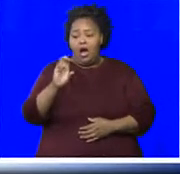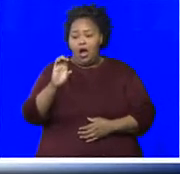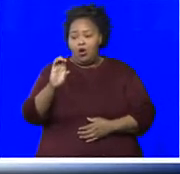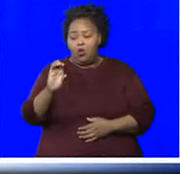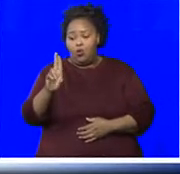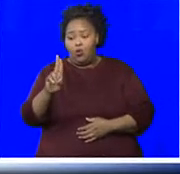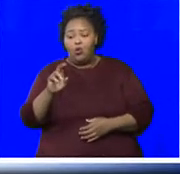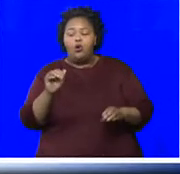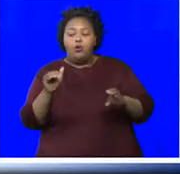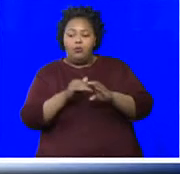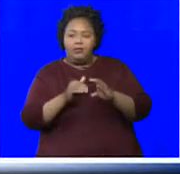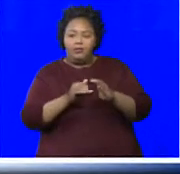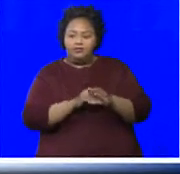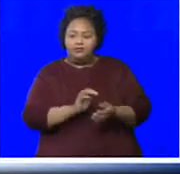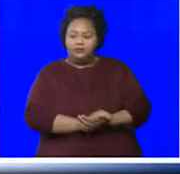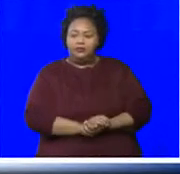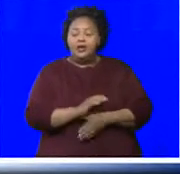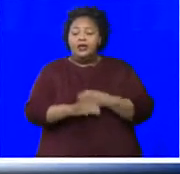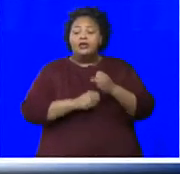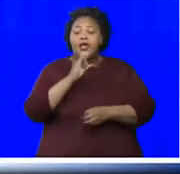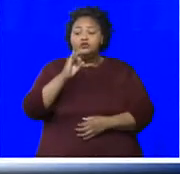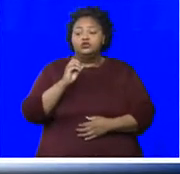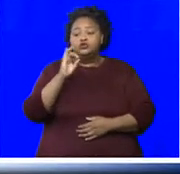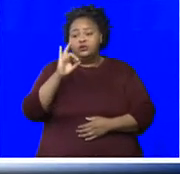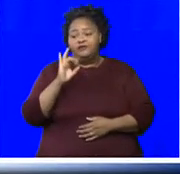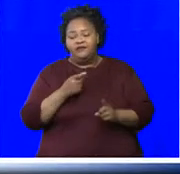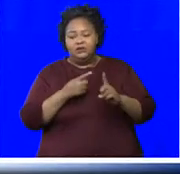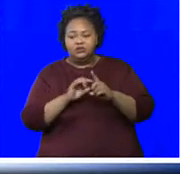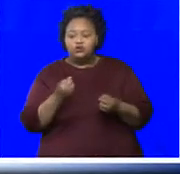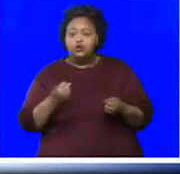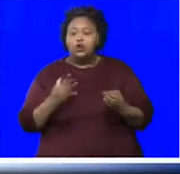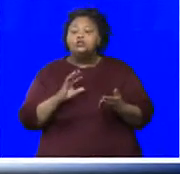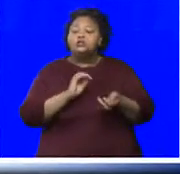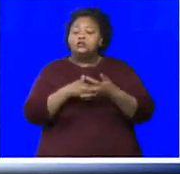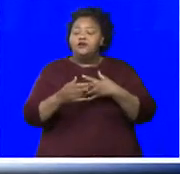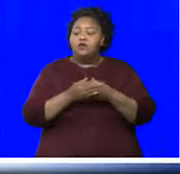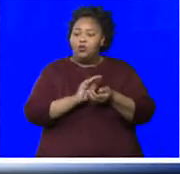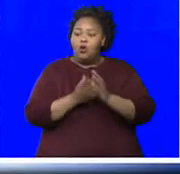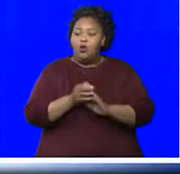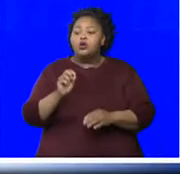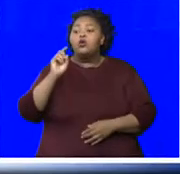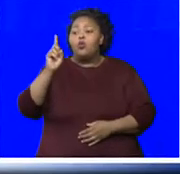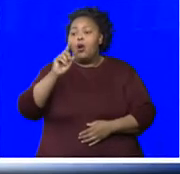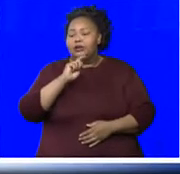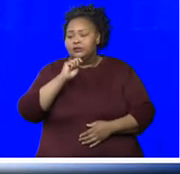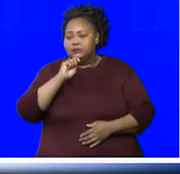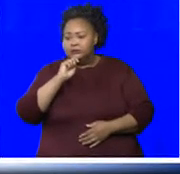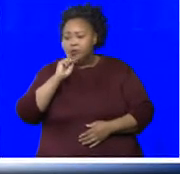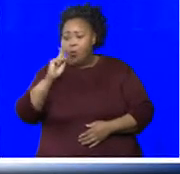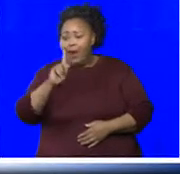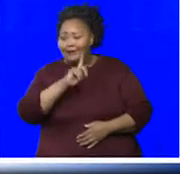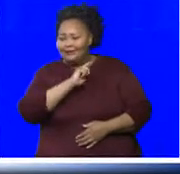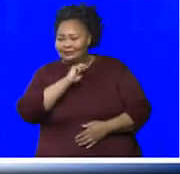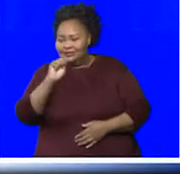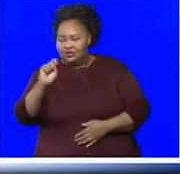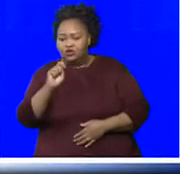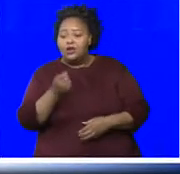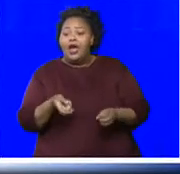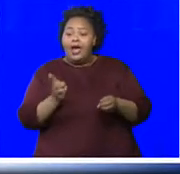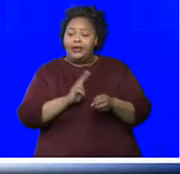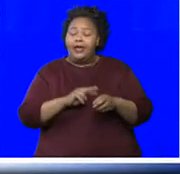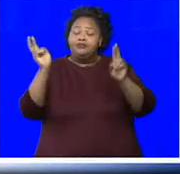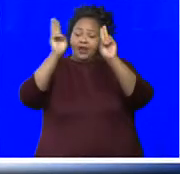lokungenani $1 trillion ngeminyaka wanga-2025 sakha-ke namathuba emisebenzi langu-14 million webantu lapha